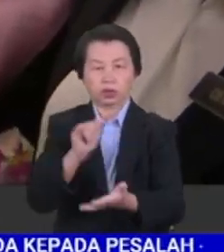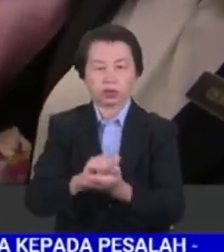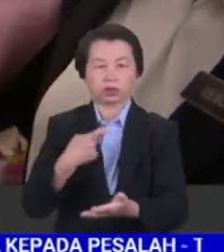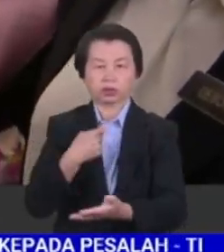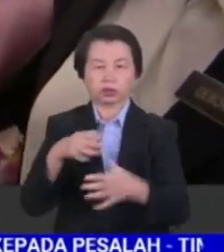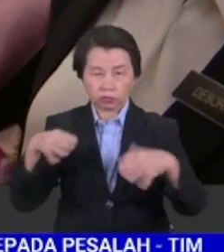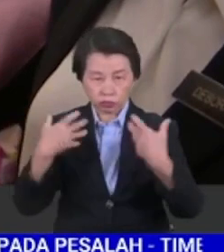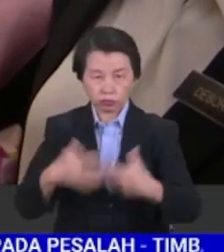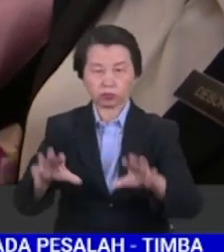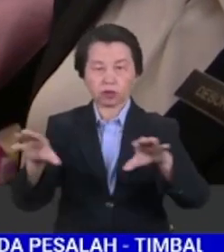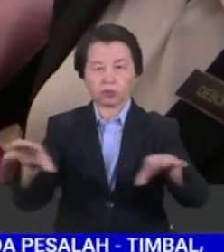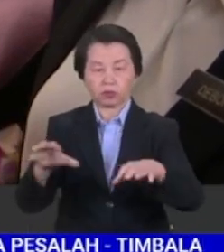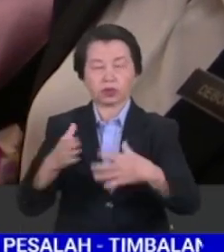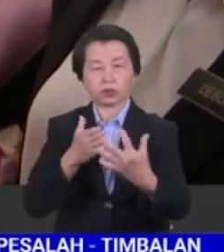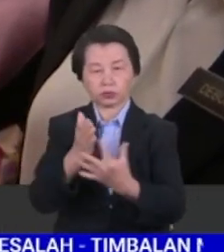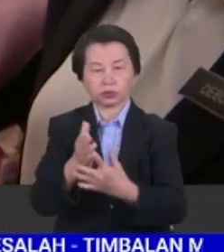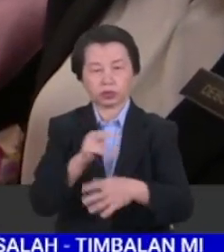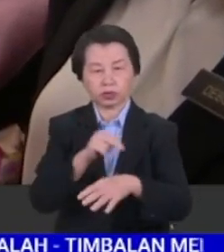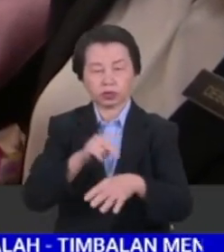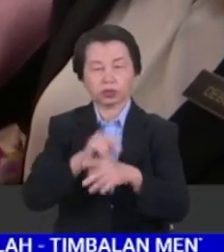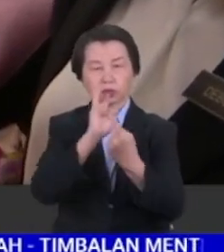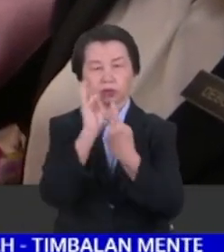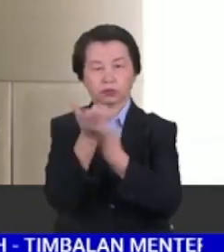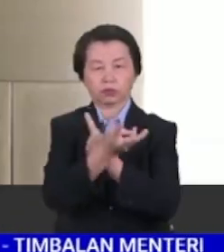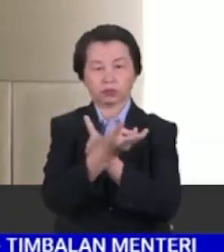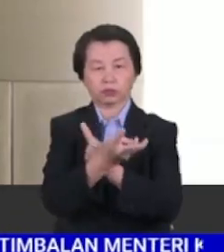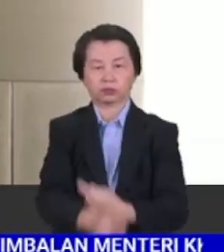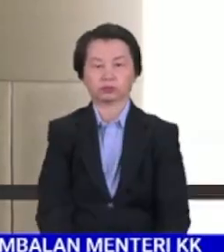are already doing through our national welfare.